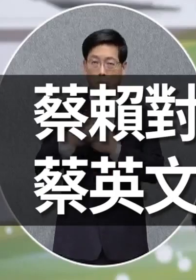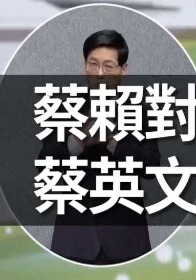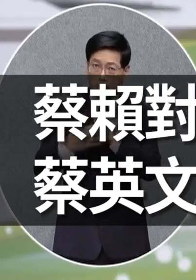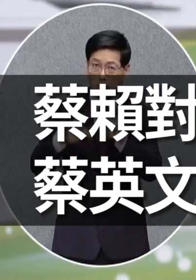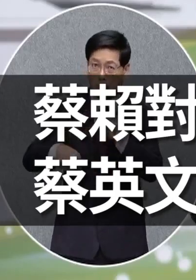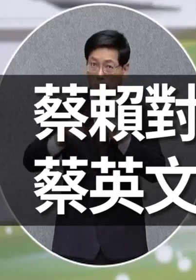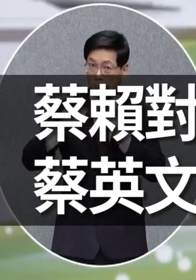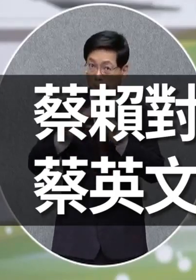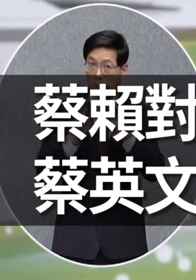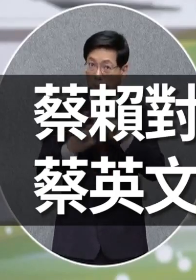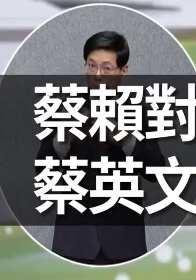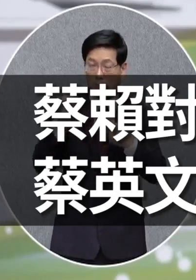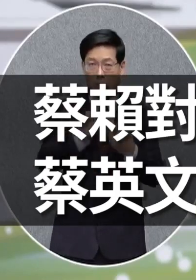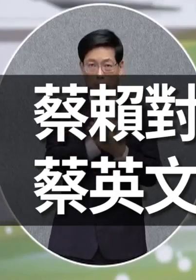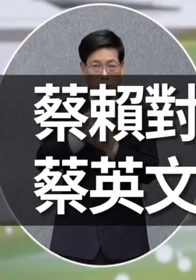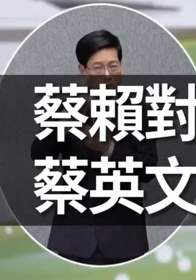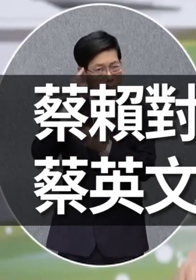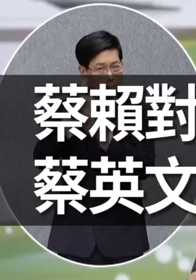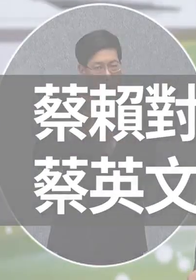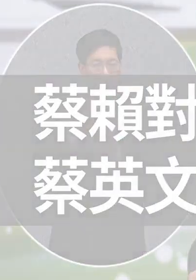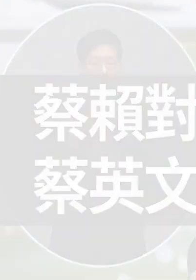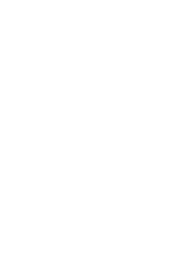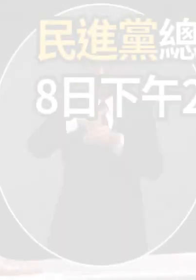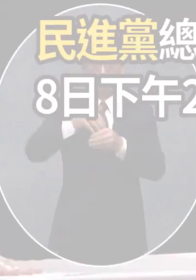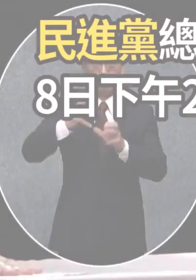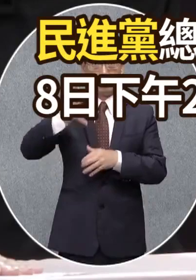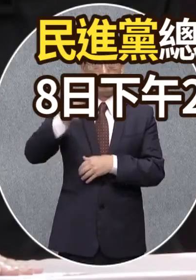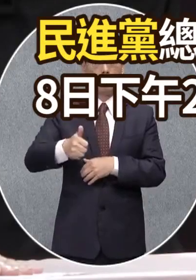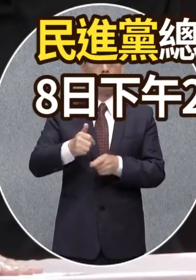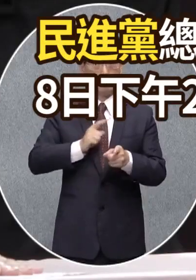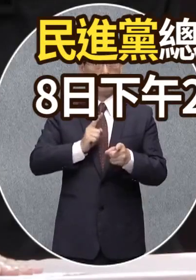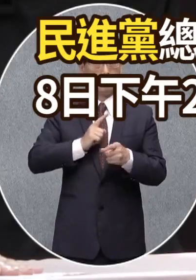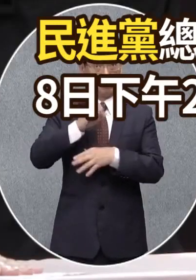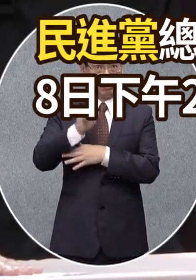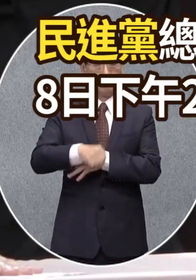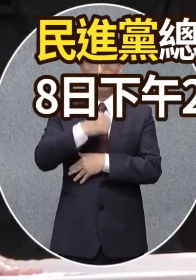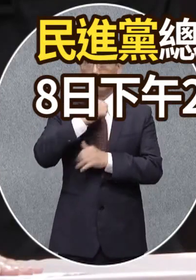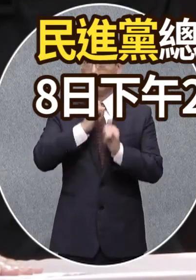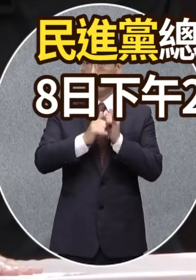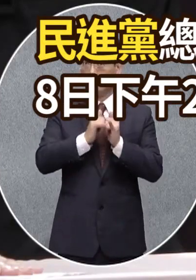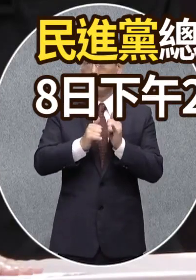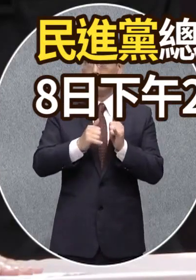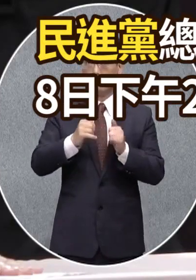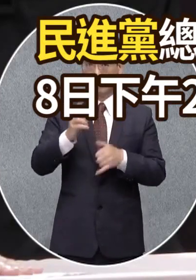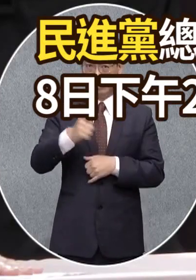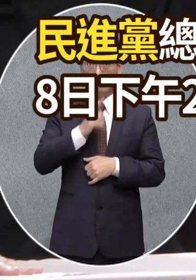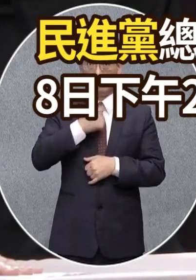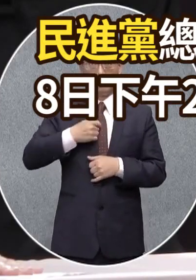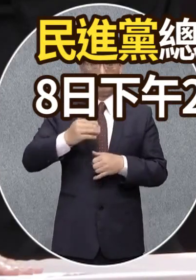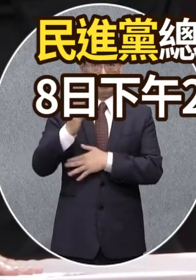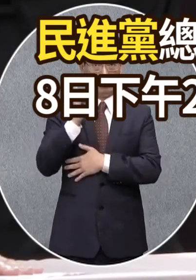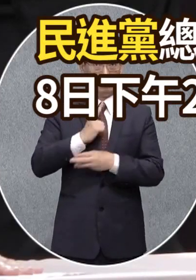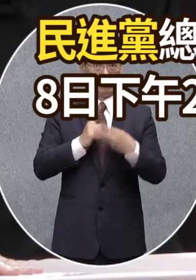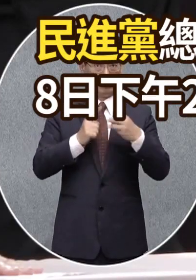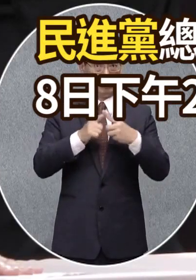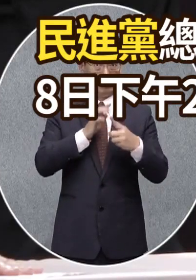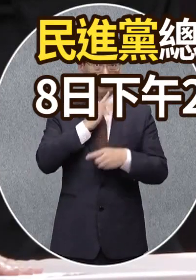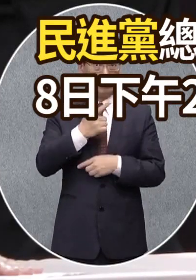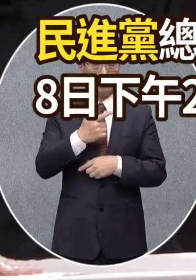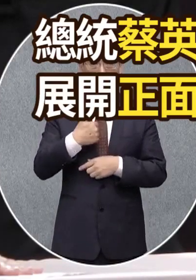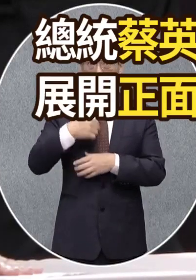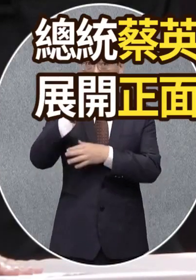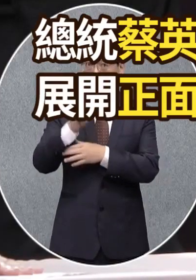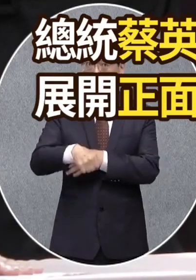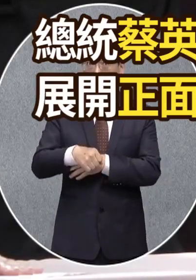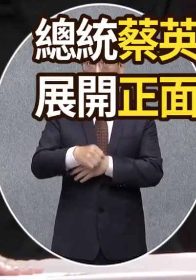保护这个国家的主权是每一天要做的事情。 您是否同意台湾人民才是我们这个国家的主人？是否